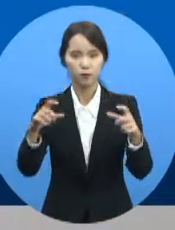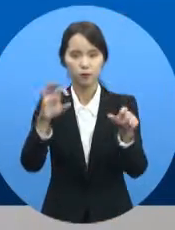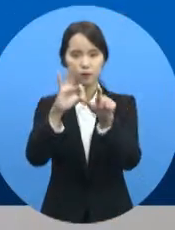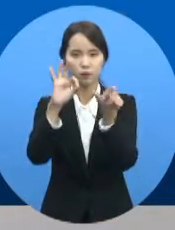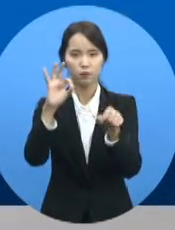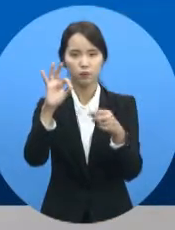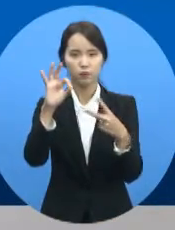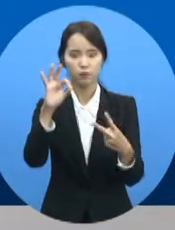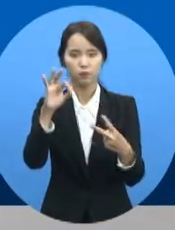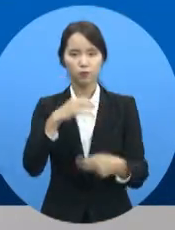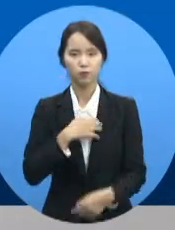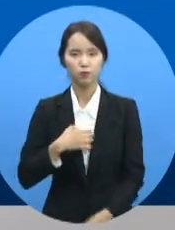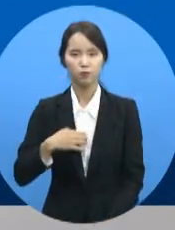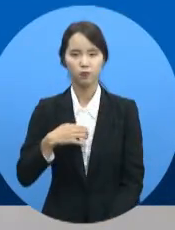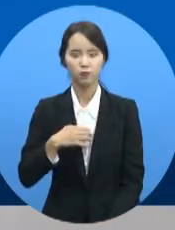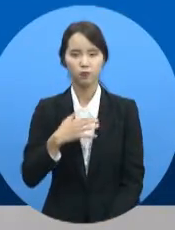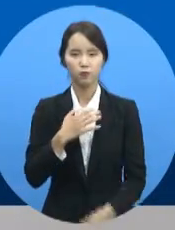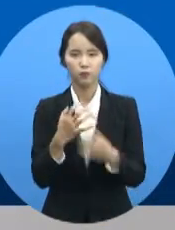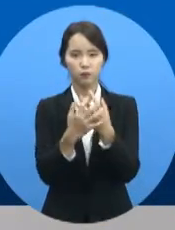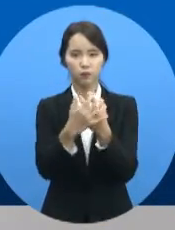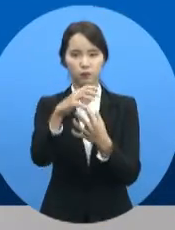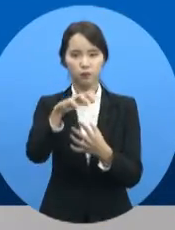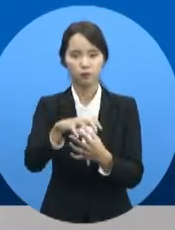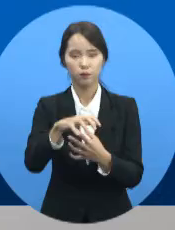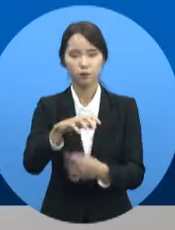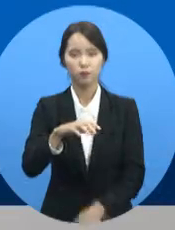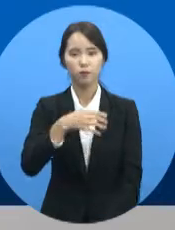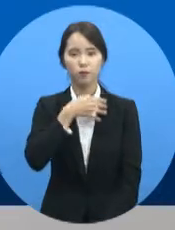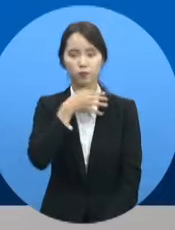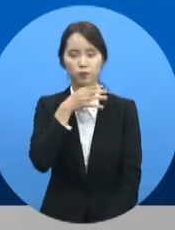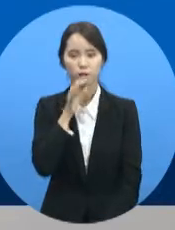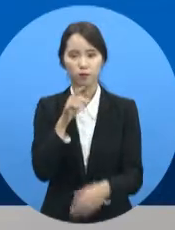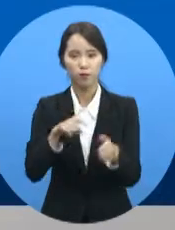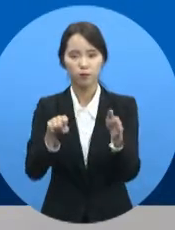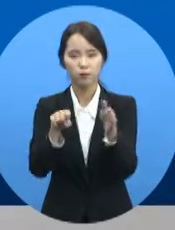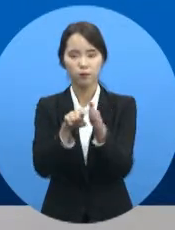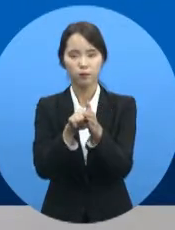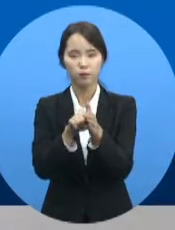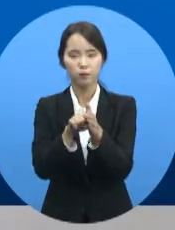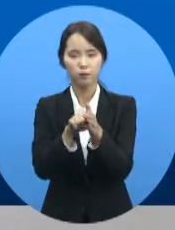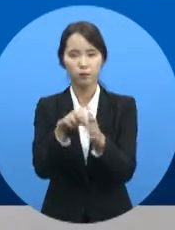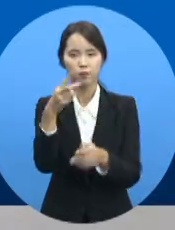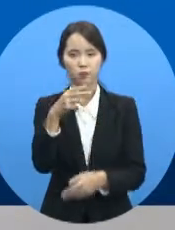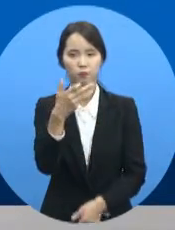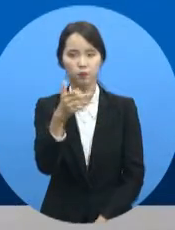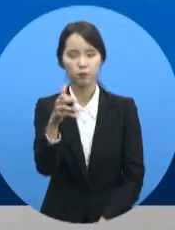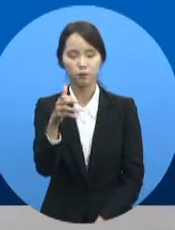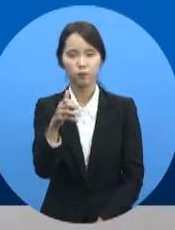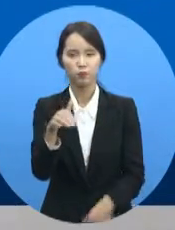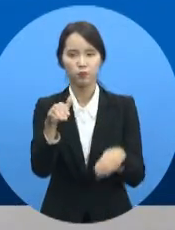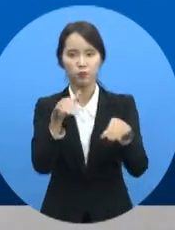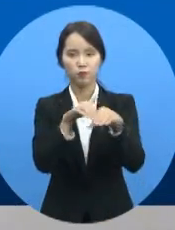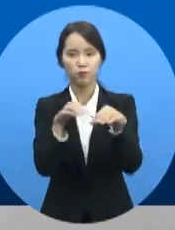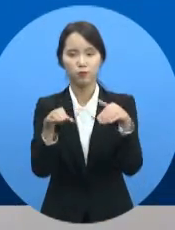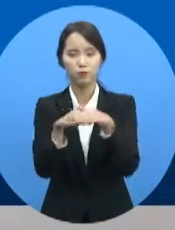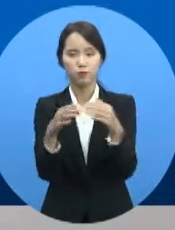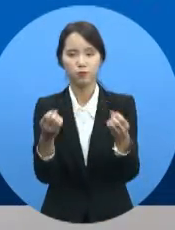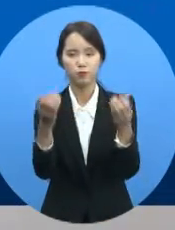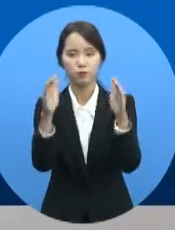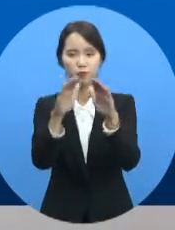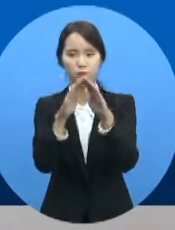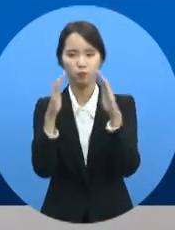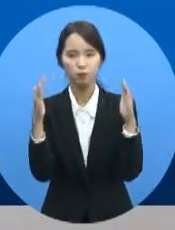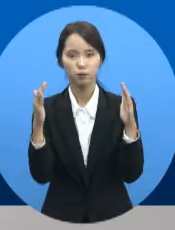동대문구는 10월 2일 구청 다목적 강당에서 100세 시대의 주인공인 어르신들을 위한 2018 동대문구